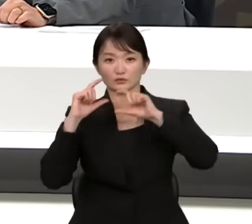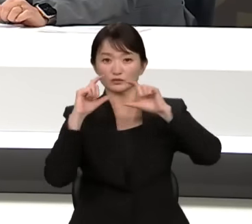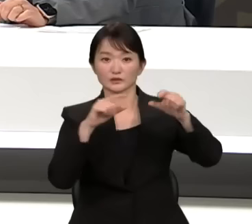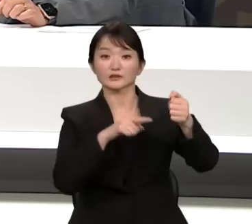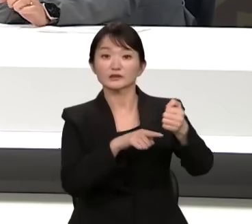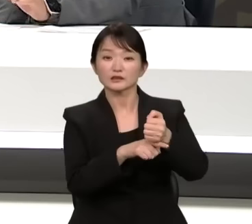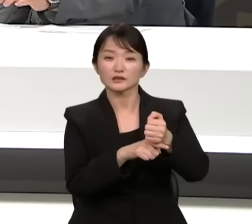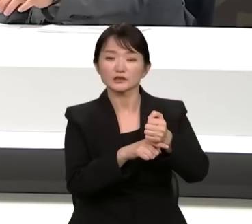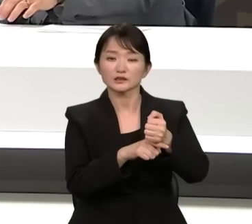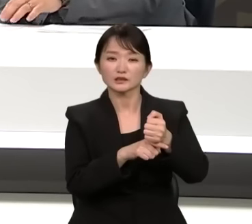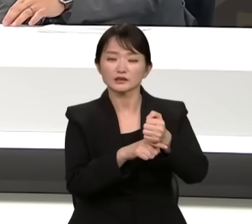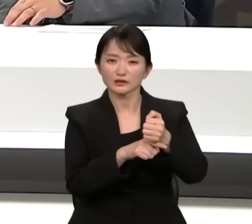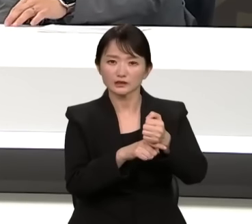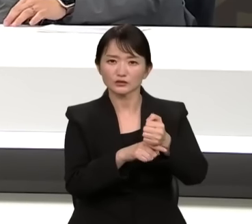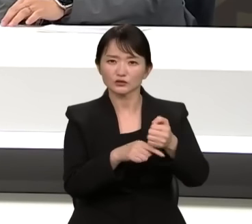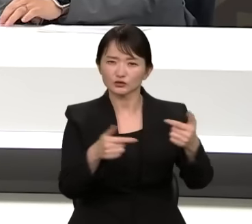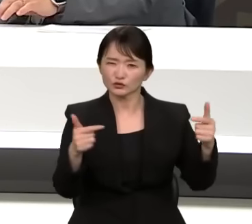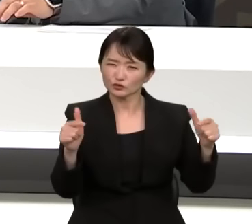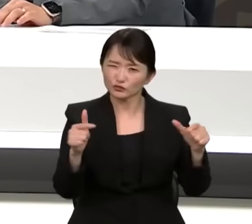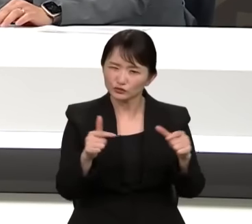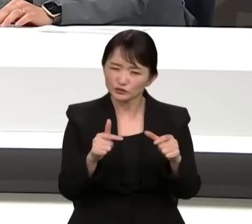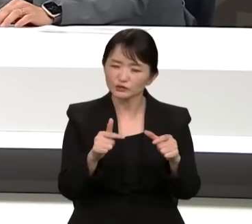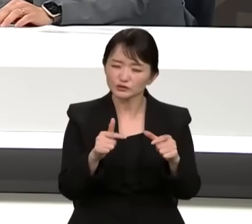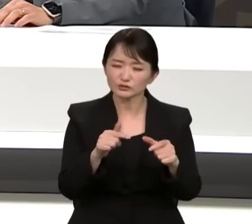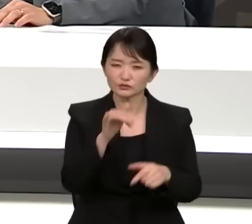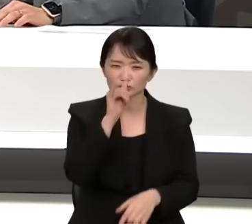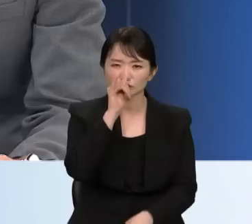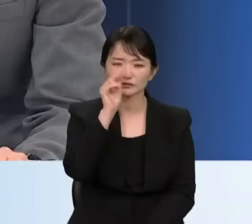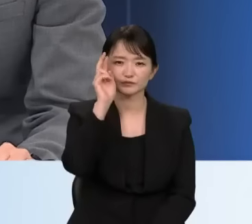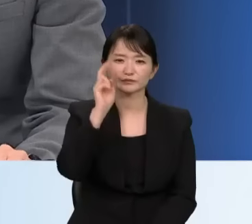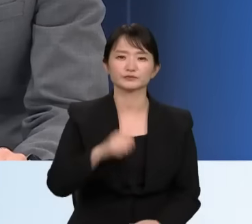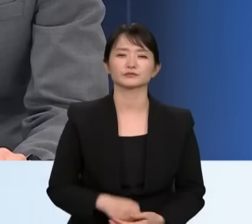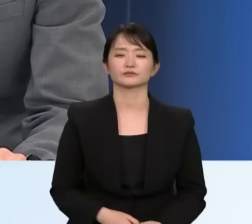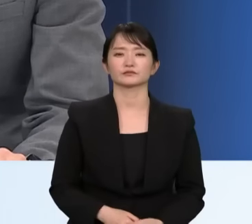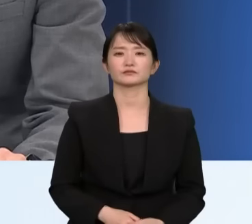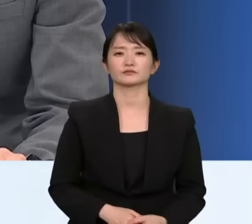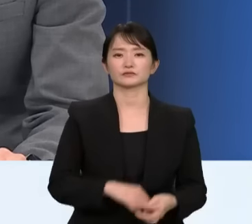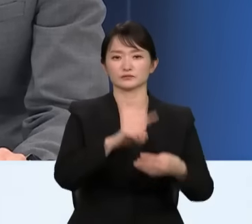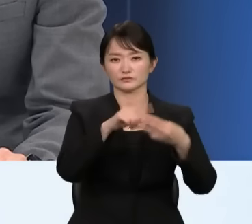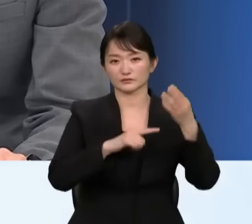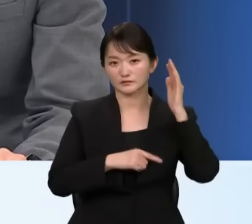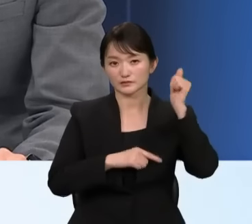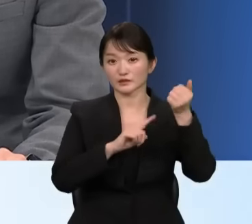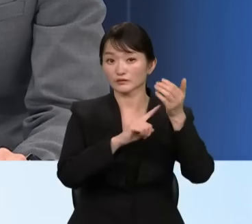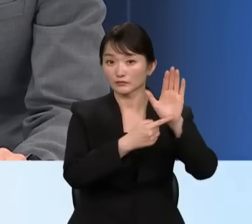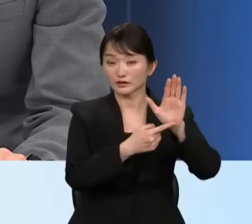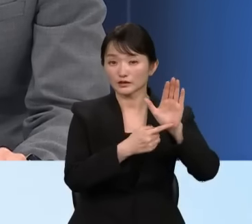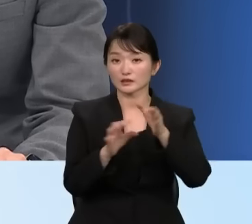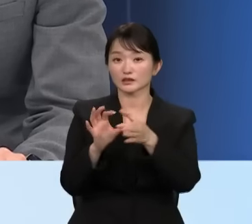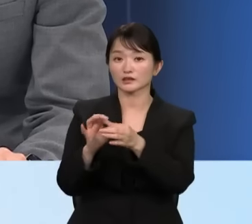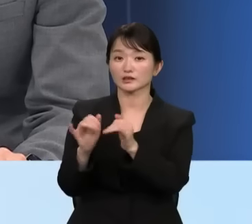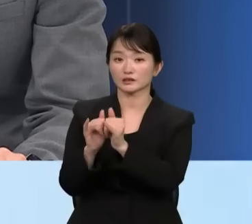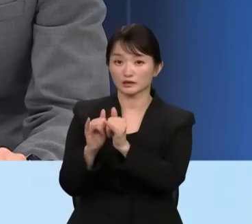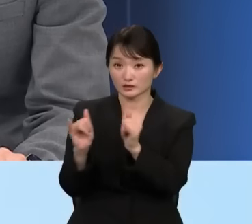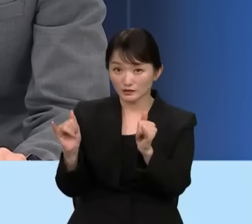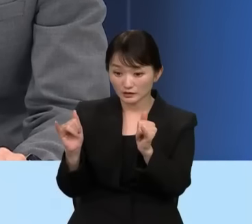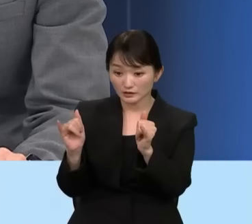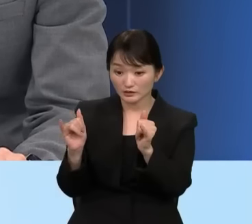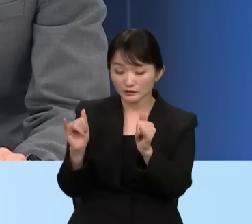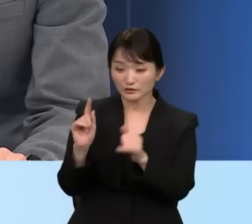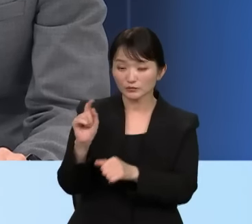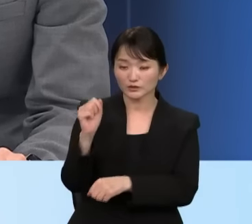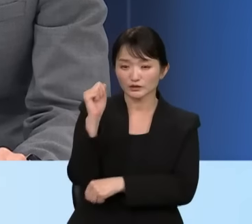일부러 축소하려는 것 아니냐는 지적이 나옵니다네 다가 밝히면 이게 다른 관련자들에게 일종의